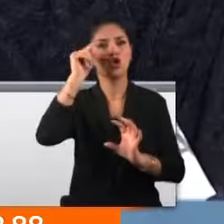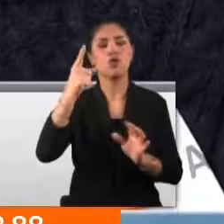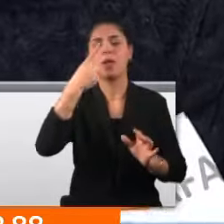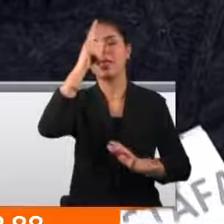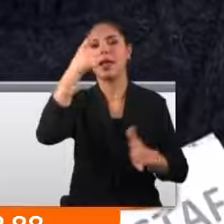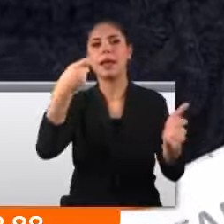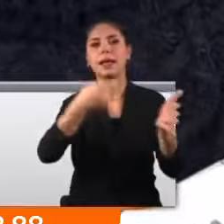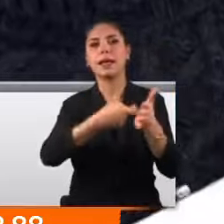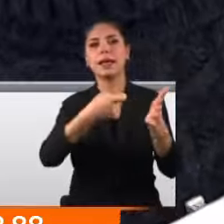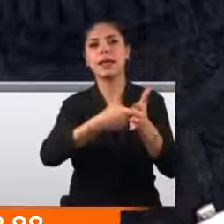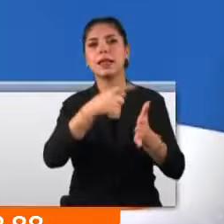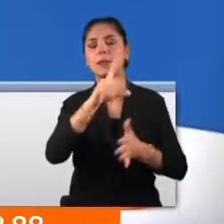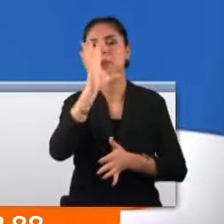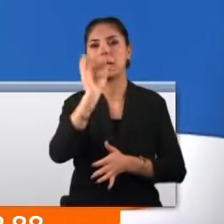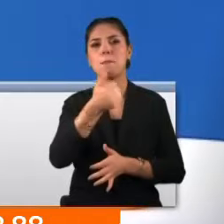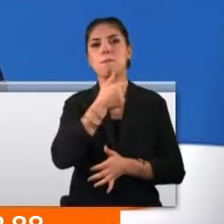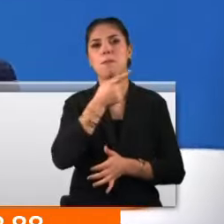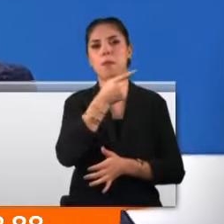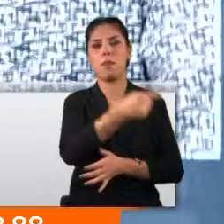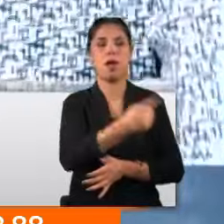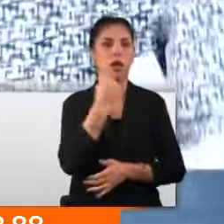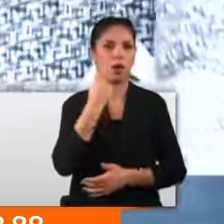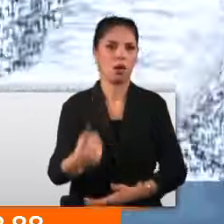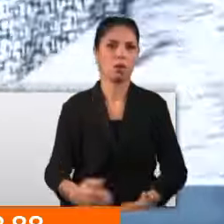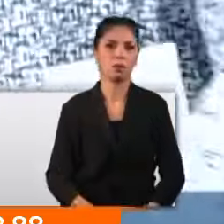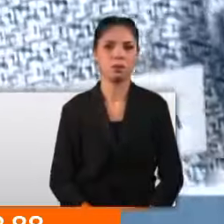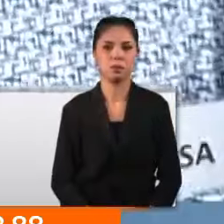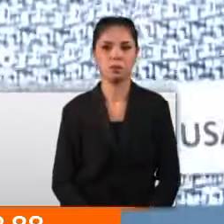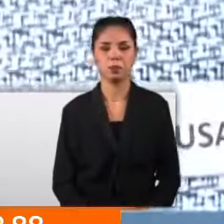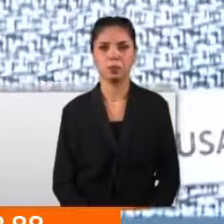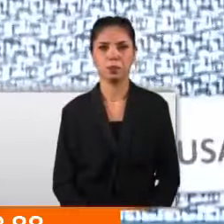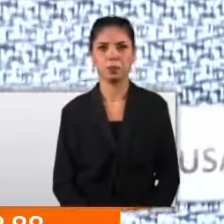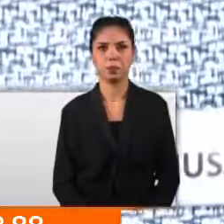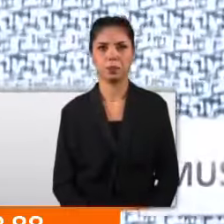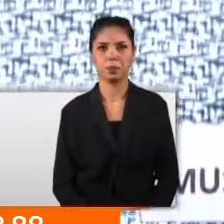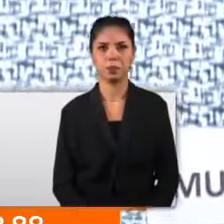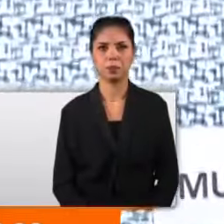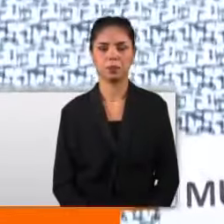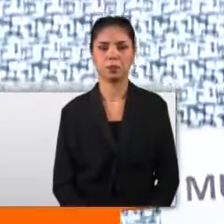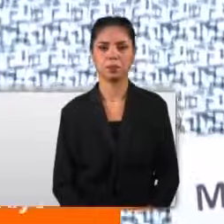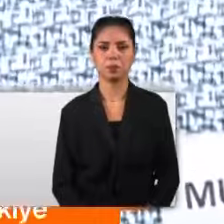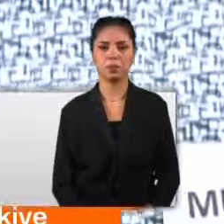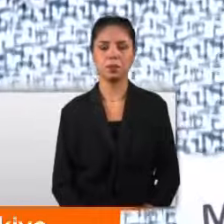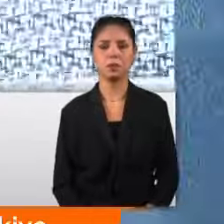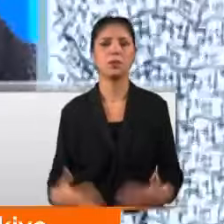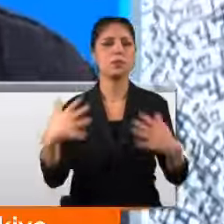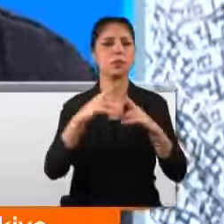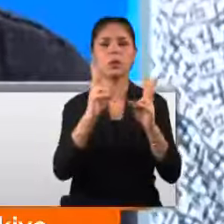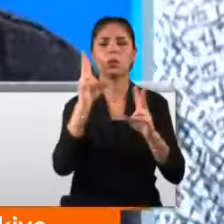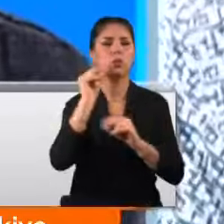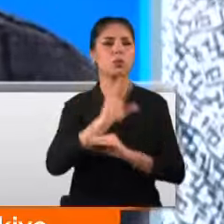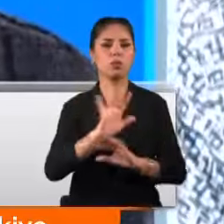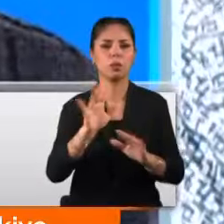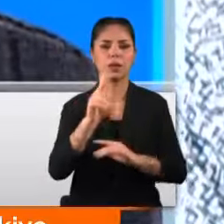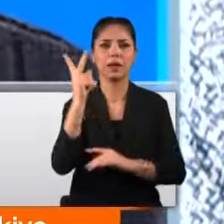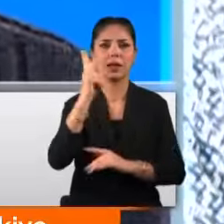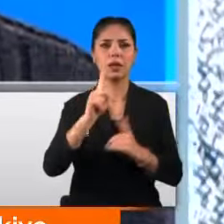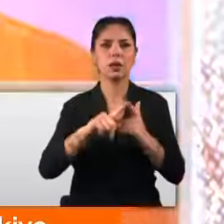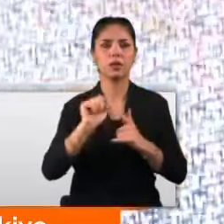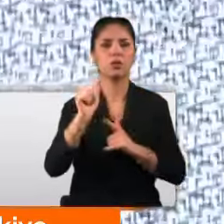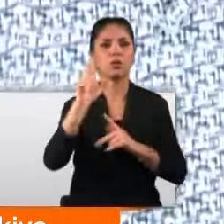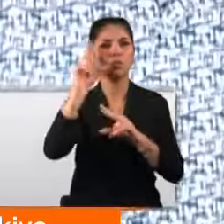isim vardı. Kayıp kızın babası Mustafa Kayıkçı. Derelerde çocuk arıyoruz, mücadele ediyoruz, uyumuyoruz gece gündüz. İkinci gün nasıl ışıkları